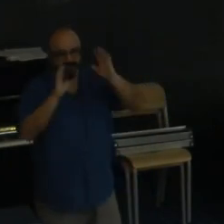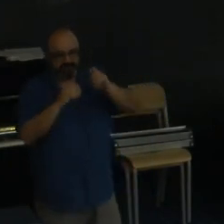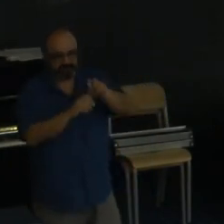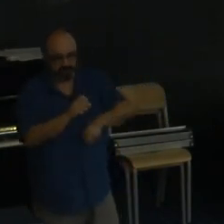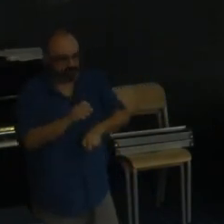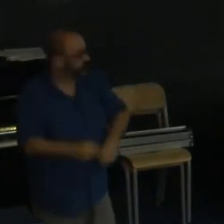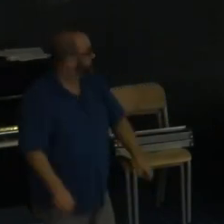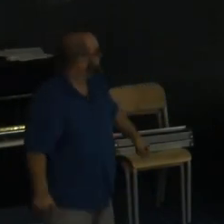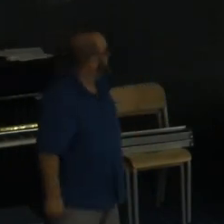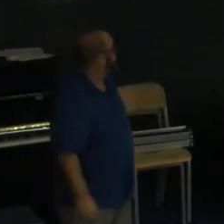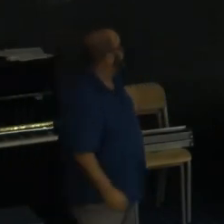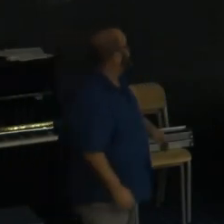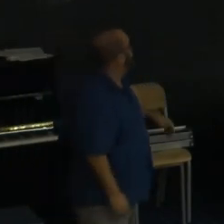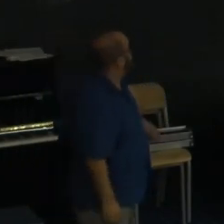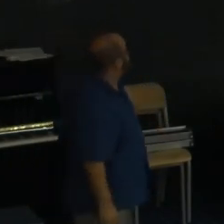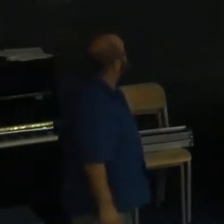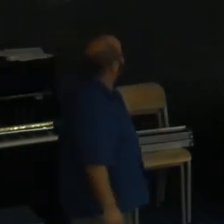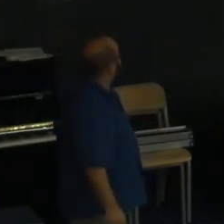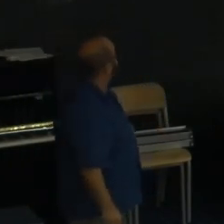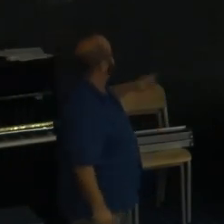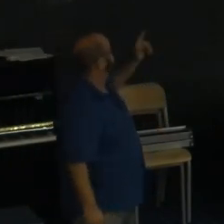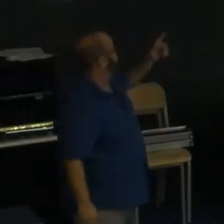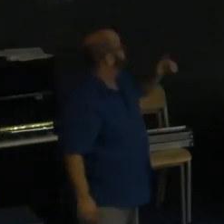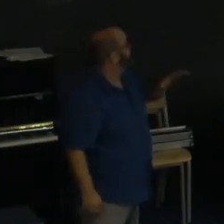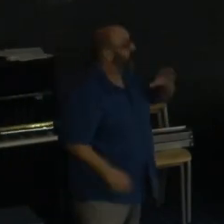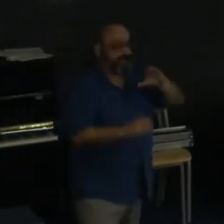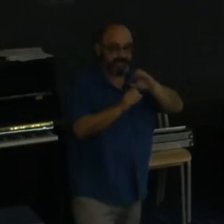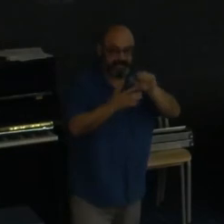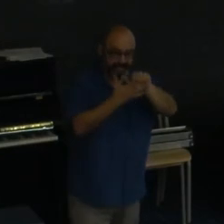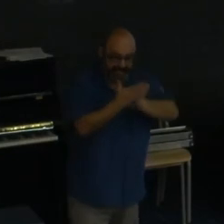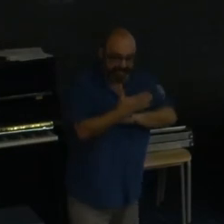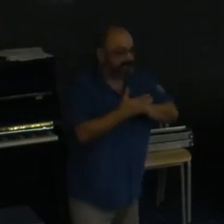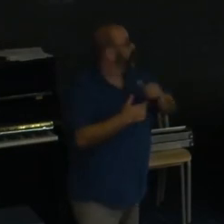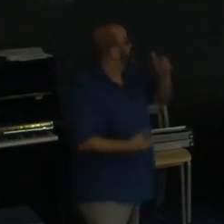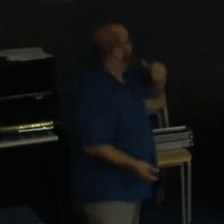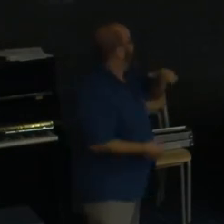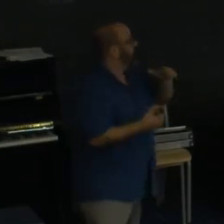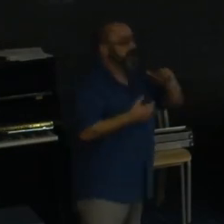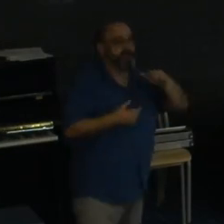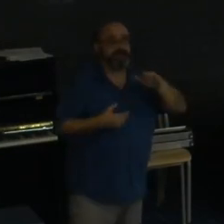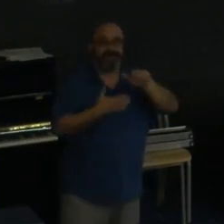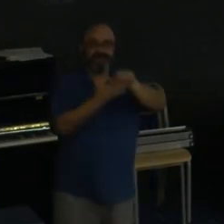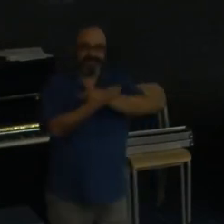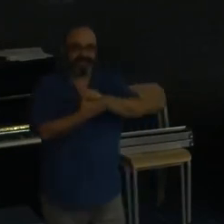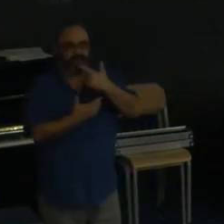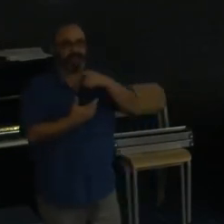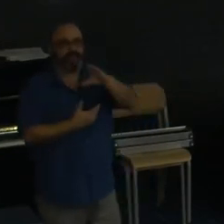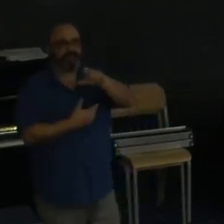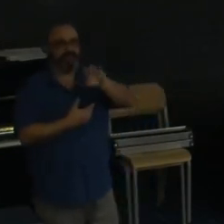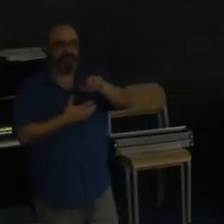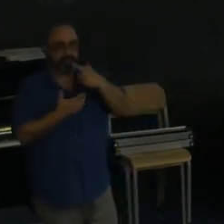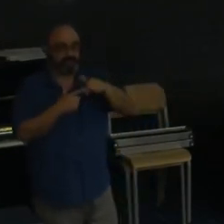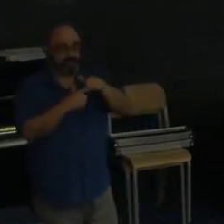Alors, le dernier point, on a le clear, on a le disable, le enable. Alors, le clear permet de